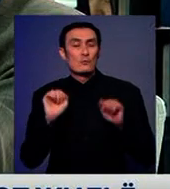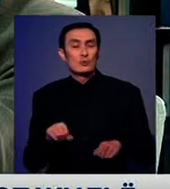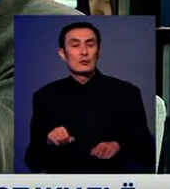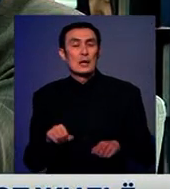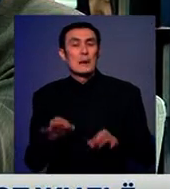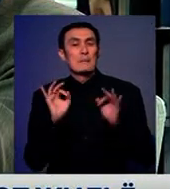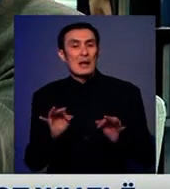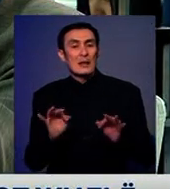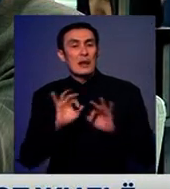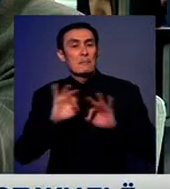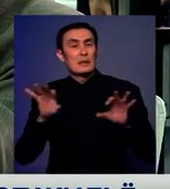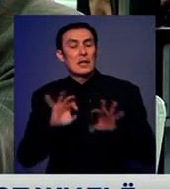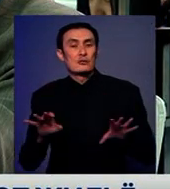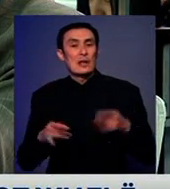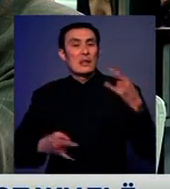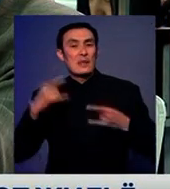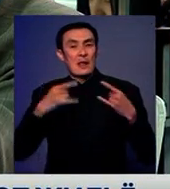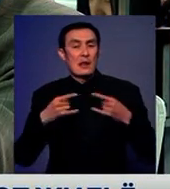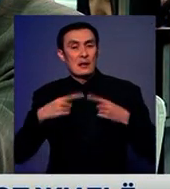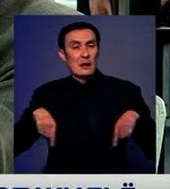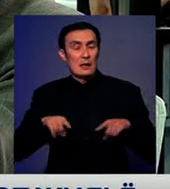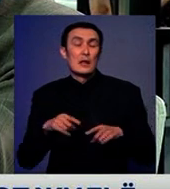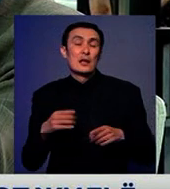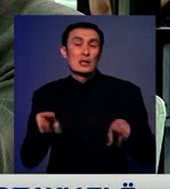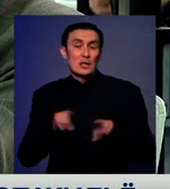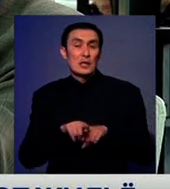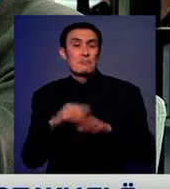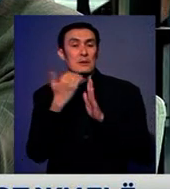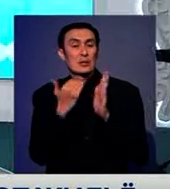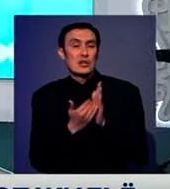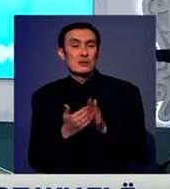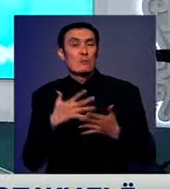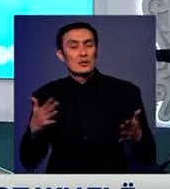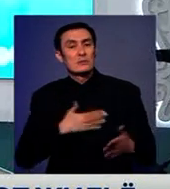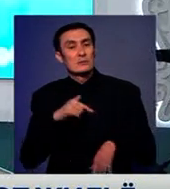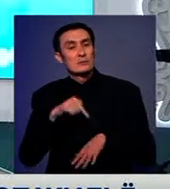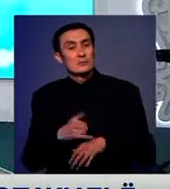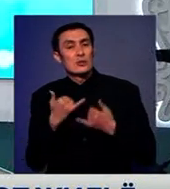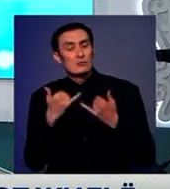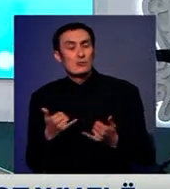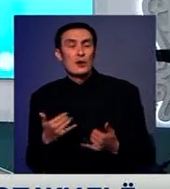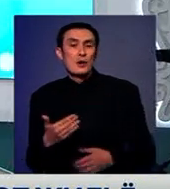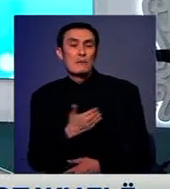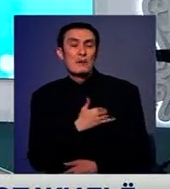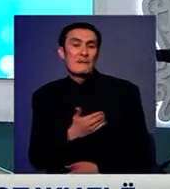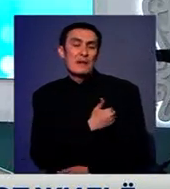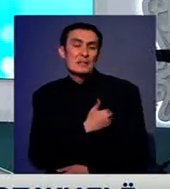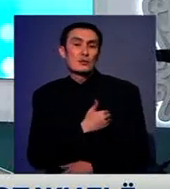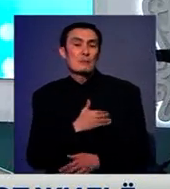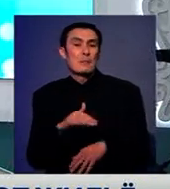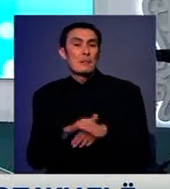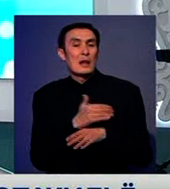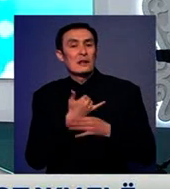ее правильная подача на телеэкране. Такие передачи побуждают на сочувствие, служат хорошей мотивацией для